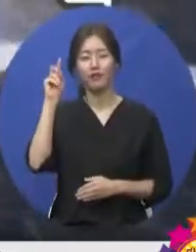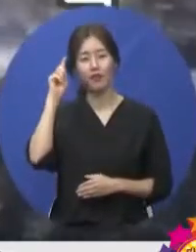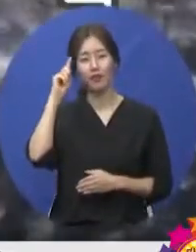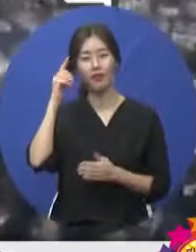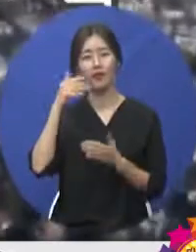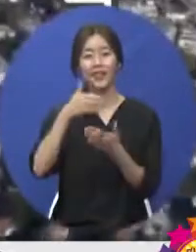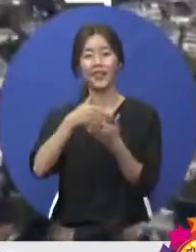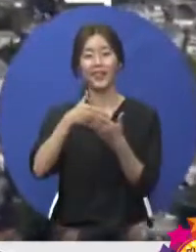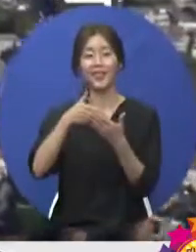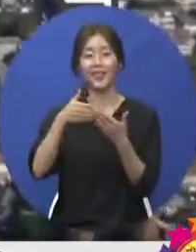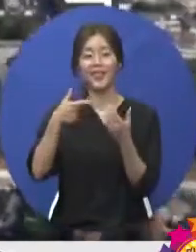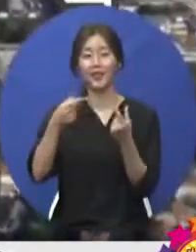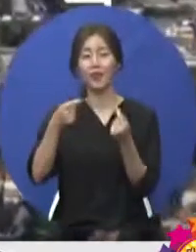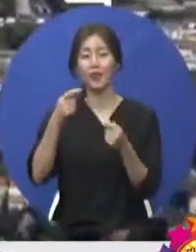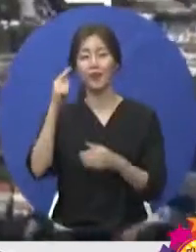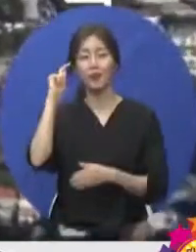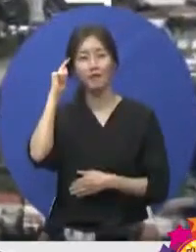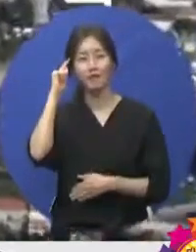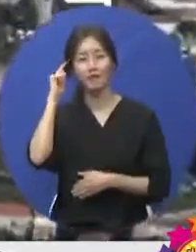주마등처럼